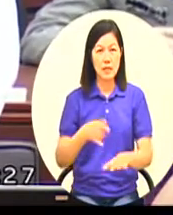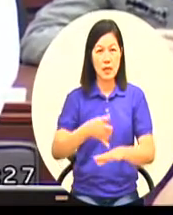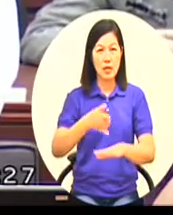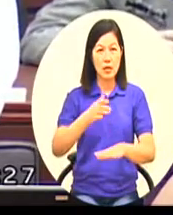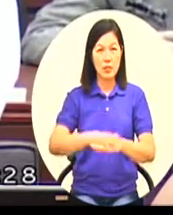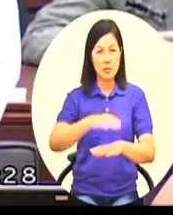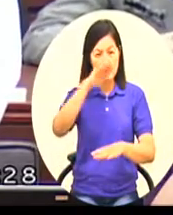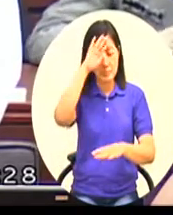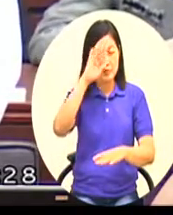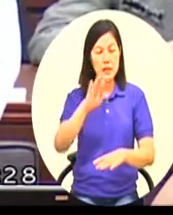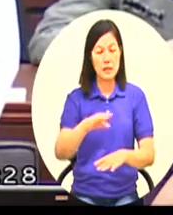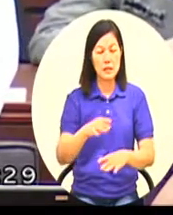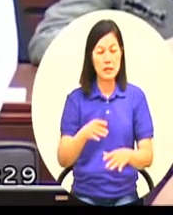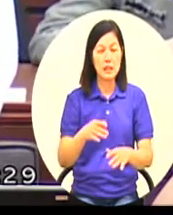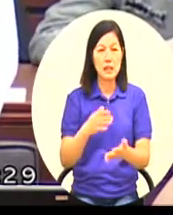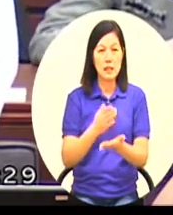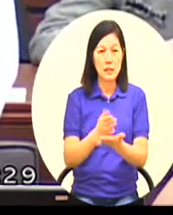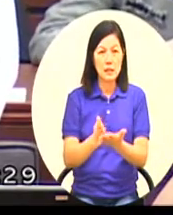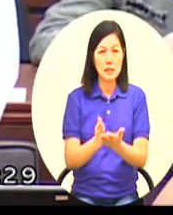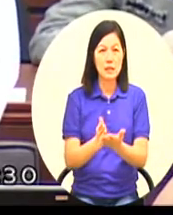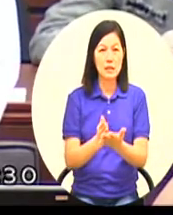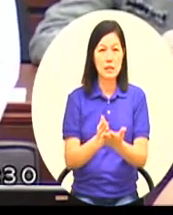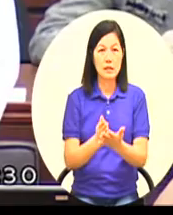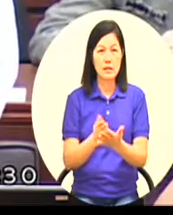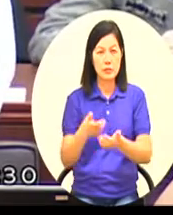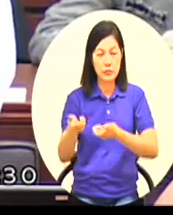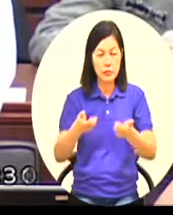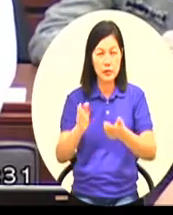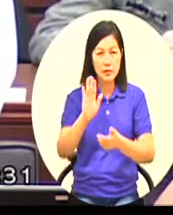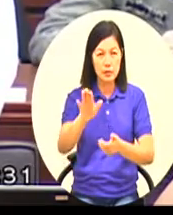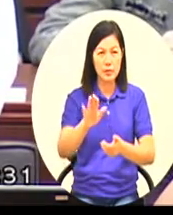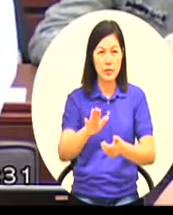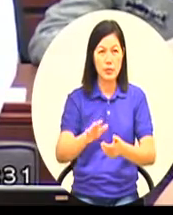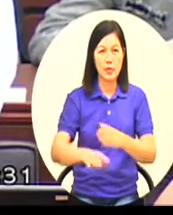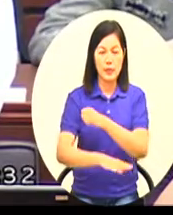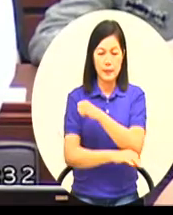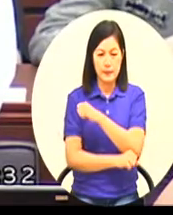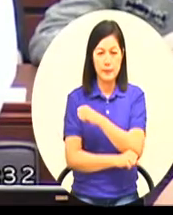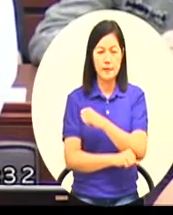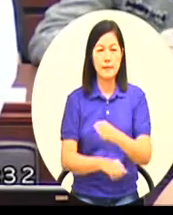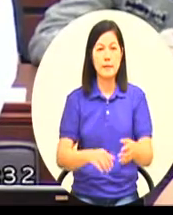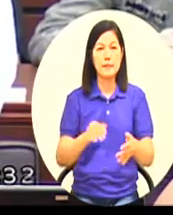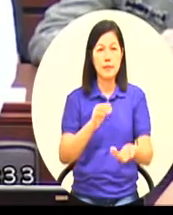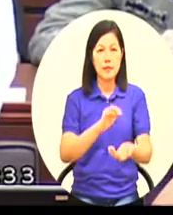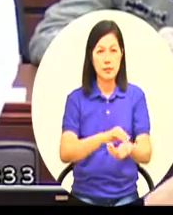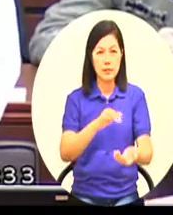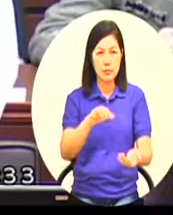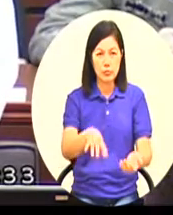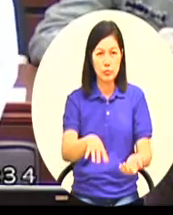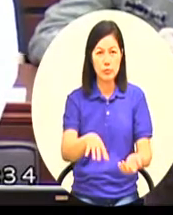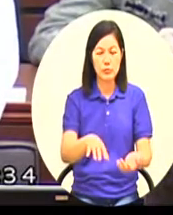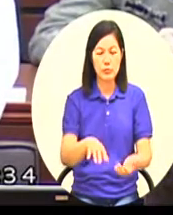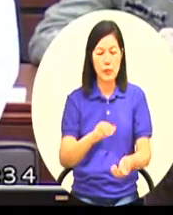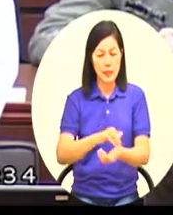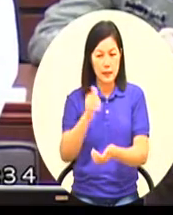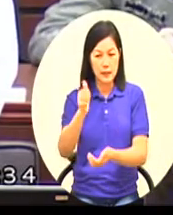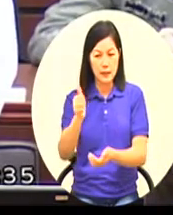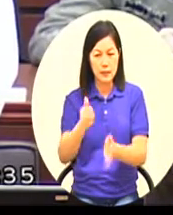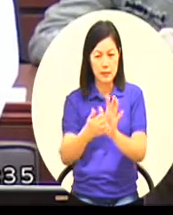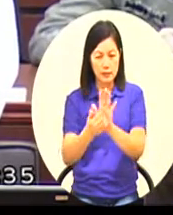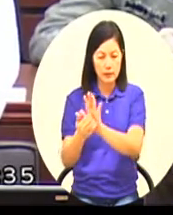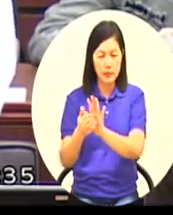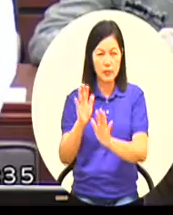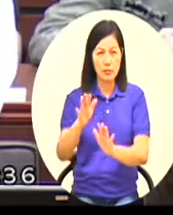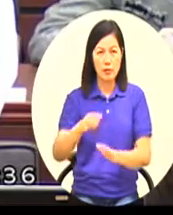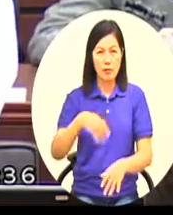谈到分级医疗的部分，我们在整个基层诊所，我们支持我们基层诊所的医师参与防疫，那提供